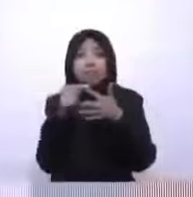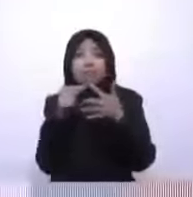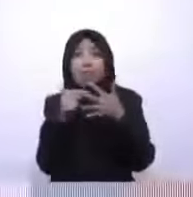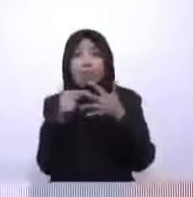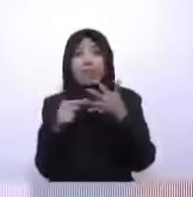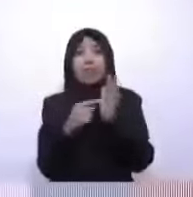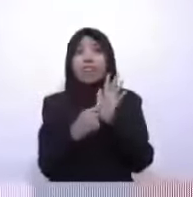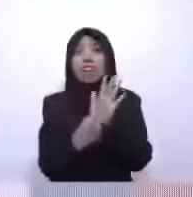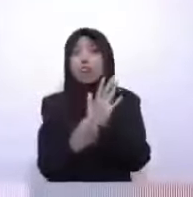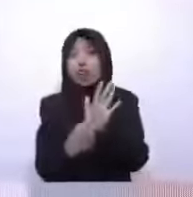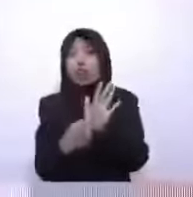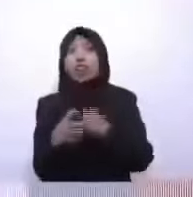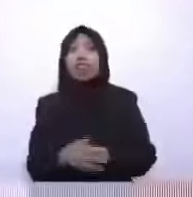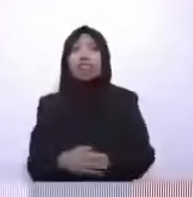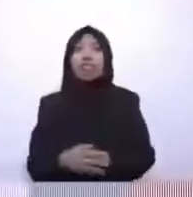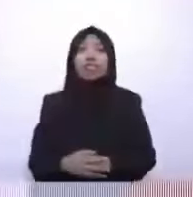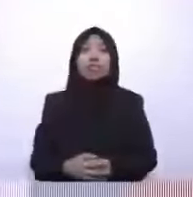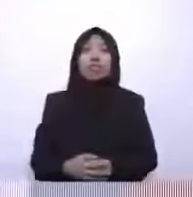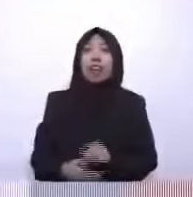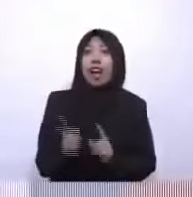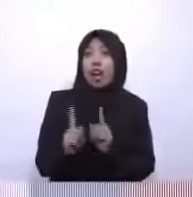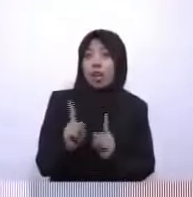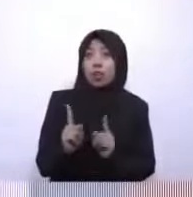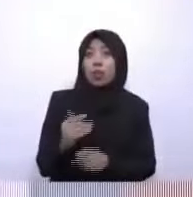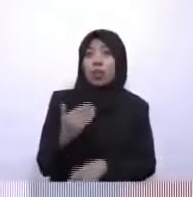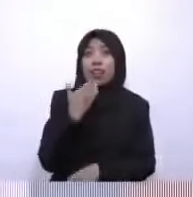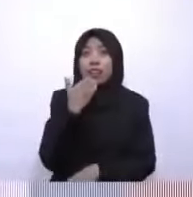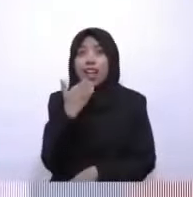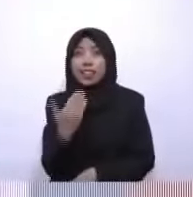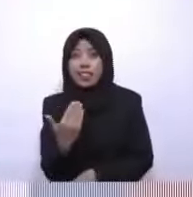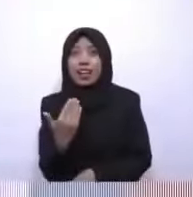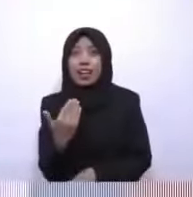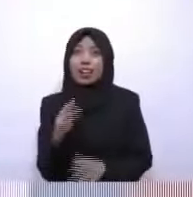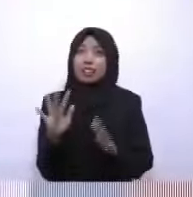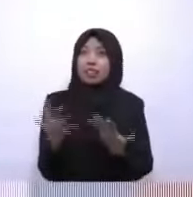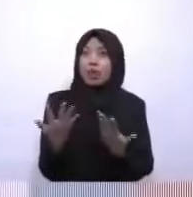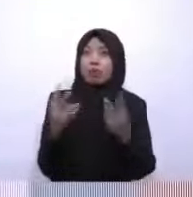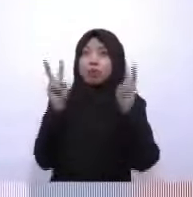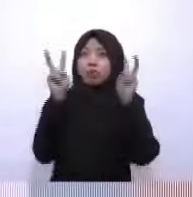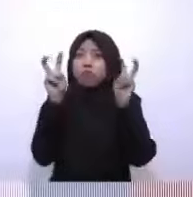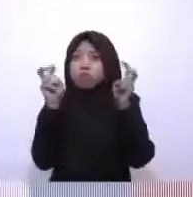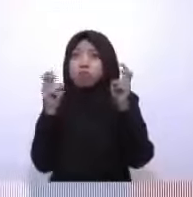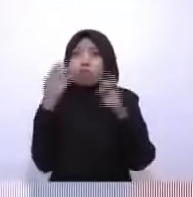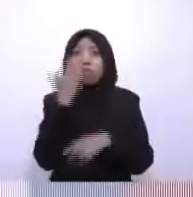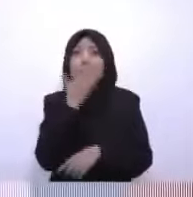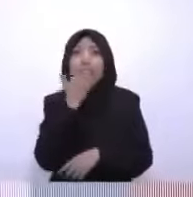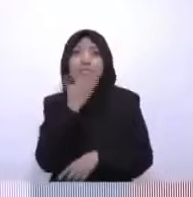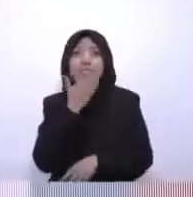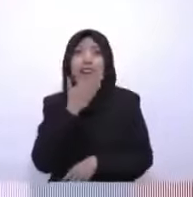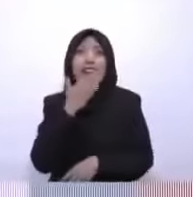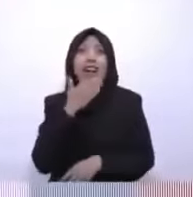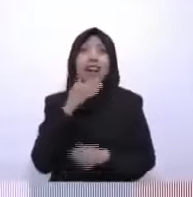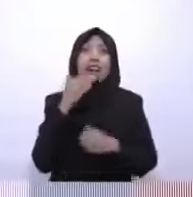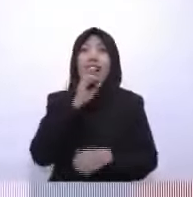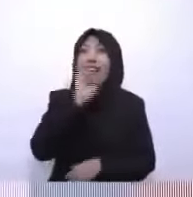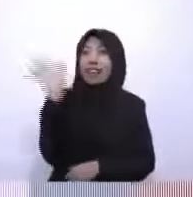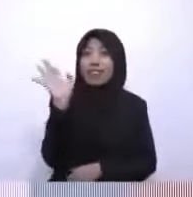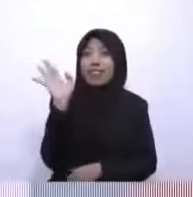kami mengimbau jika ada pertanyaan dengan menggunakan istilah atau singkatan dalam bahasa asing, mohon